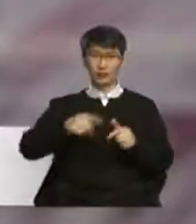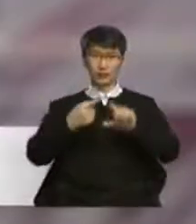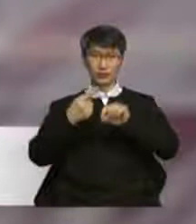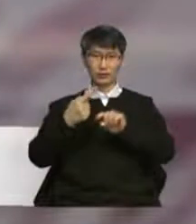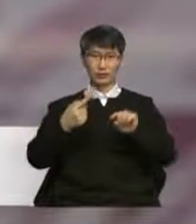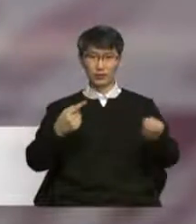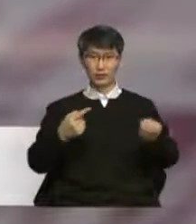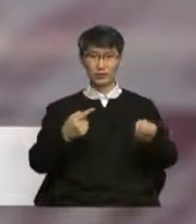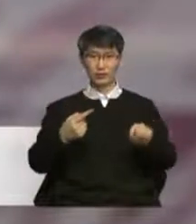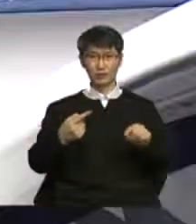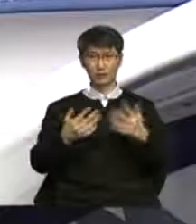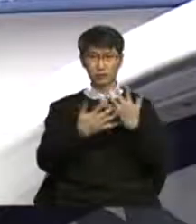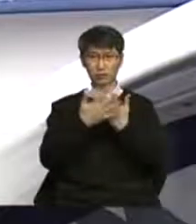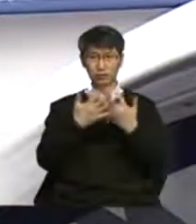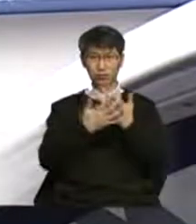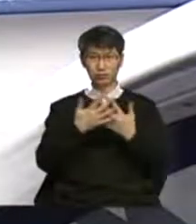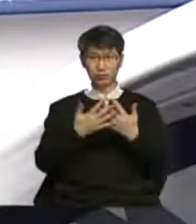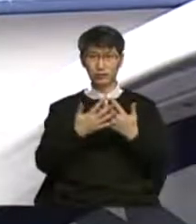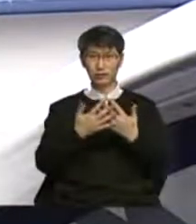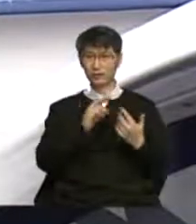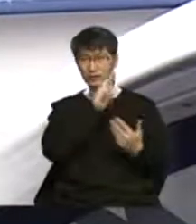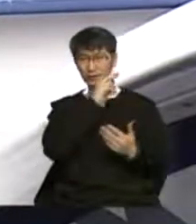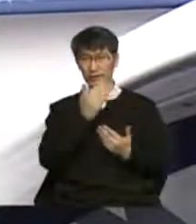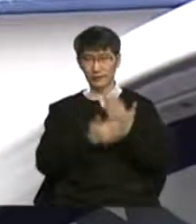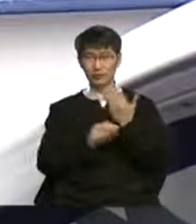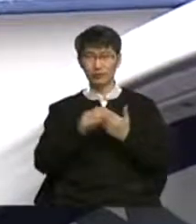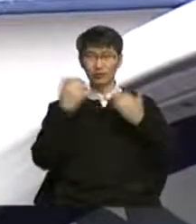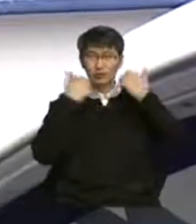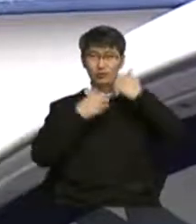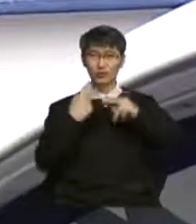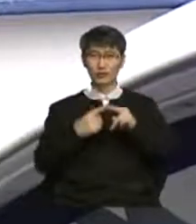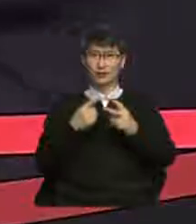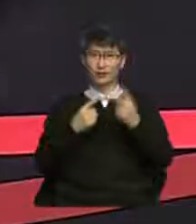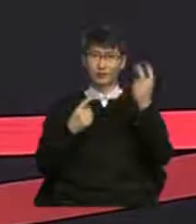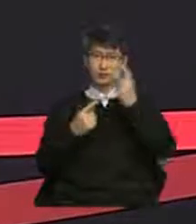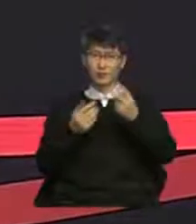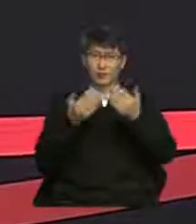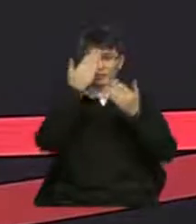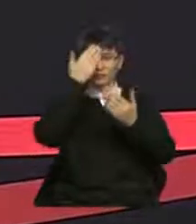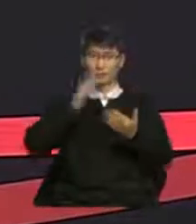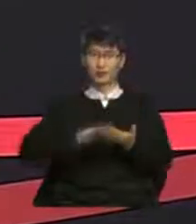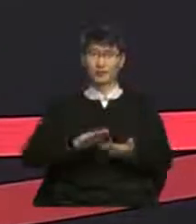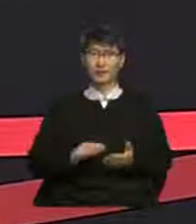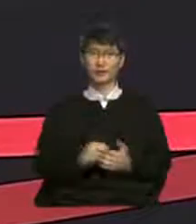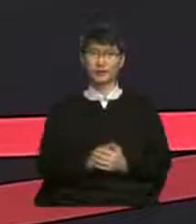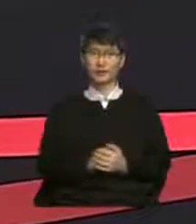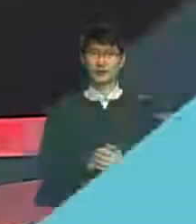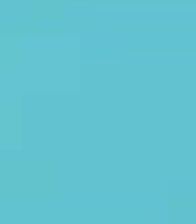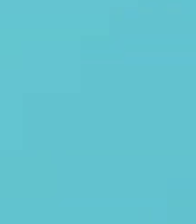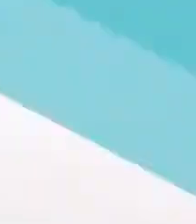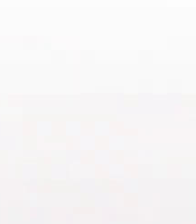1월부터 증상 유무와 관계없이 누구에게나 검 채 검사를 무료로 진행하고 있습니다